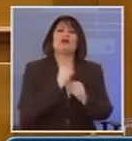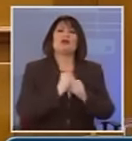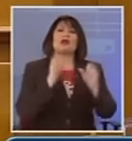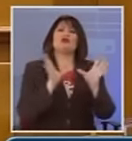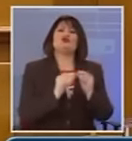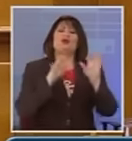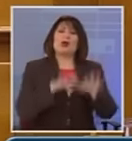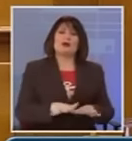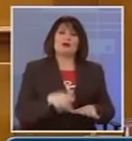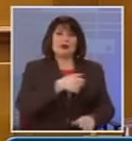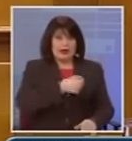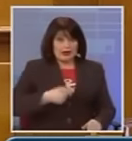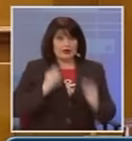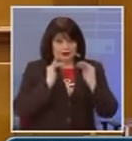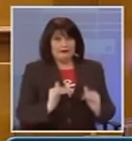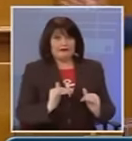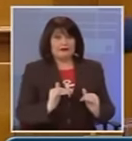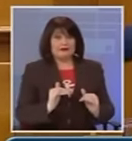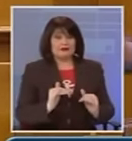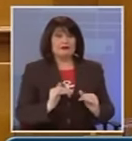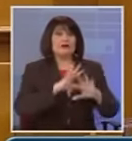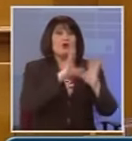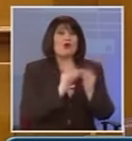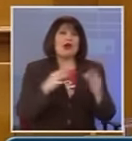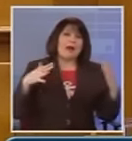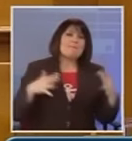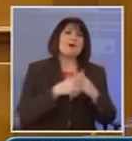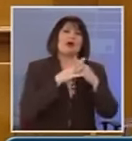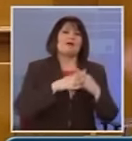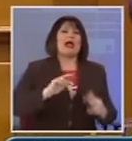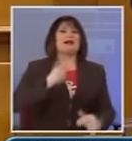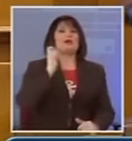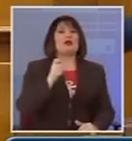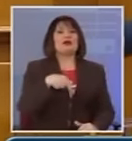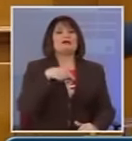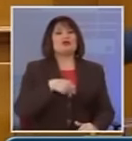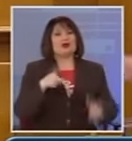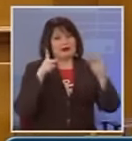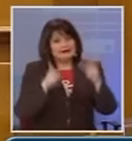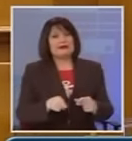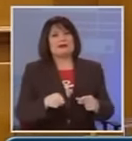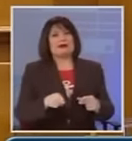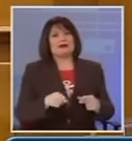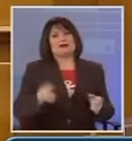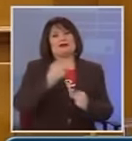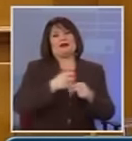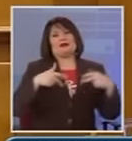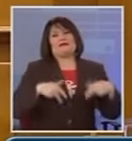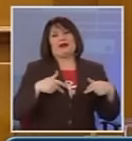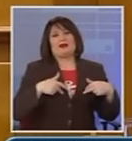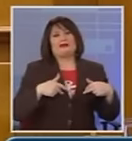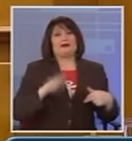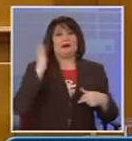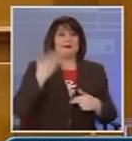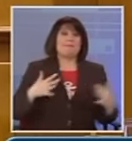ανέργους? Και αυτό λιτότητα είναι? Αυτά πολεμήσατε στην αντιπολίτευση και αυτά σταματάτε σήμερα ως κυβέρνηση. Αυτά που